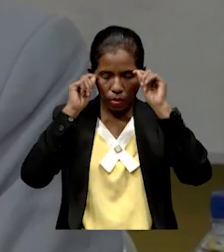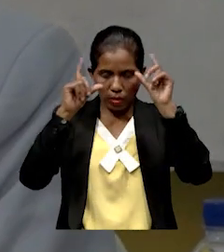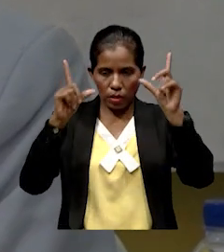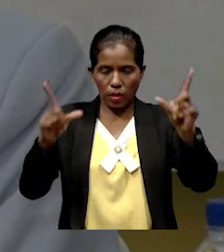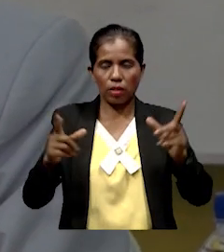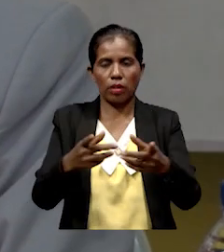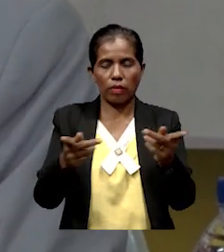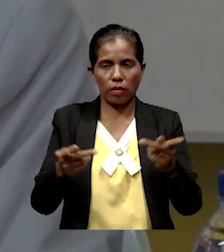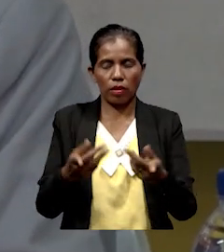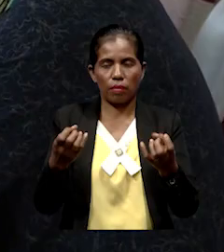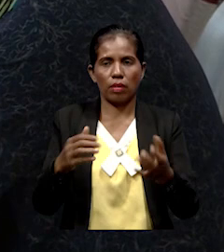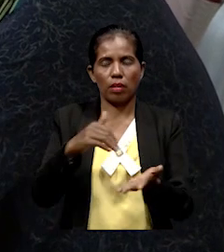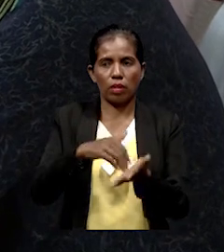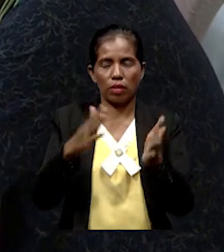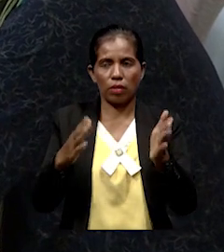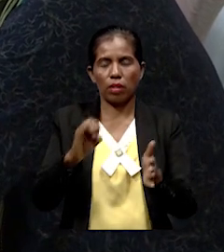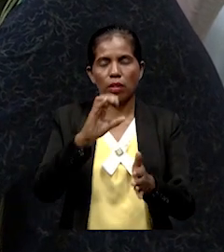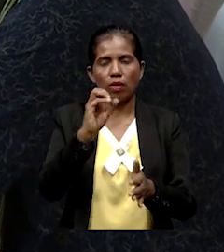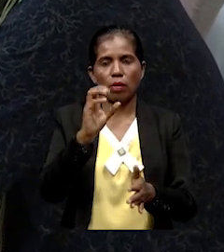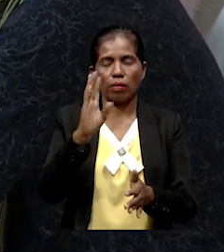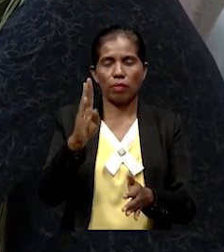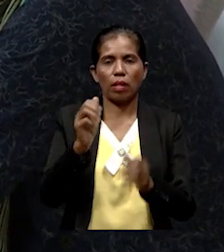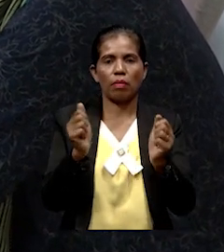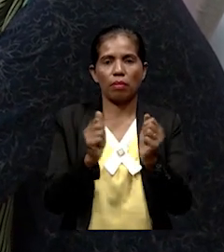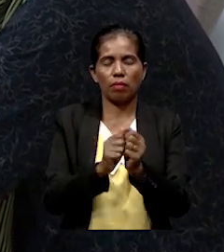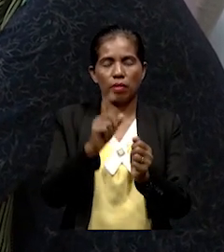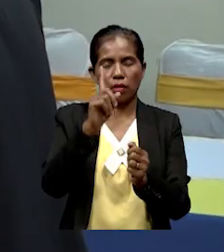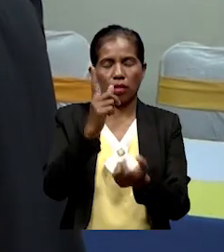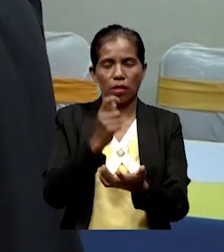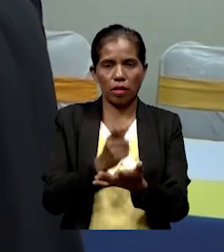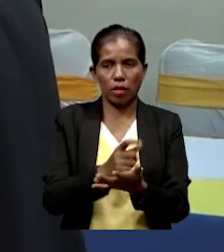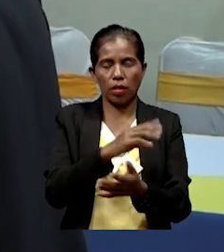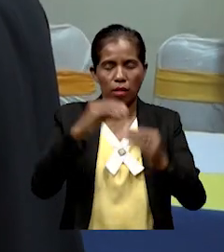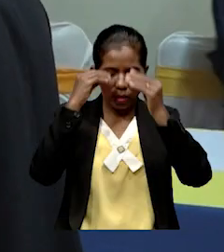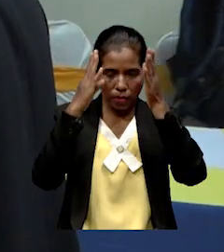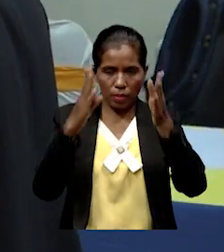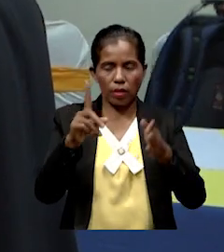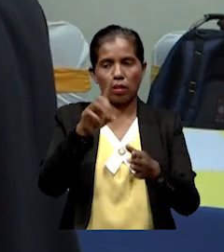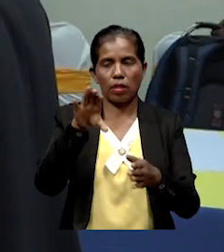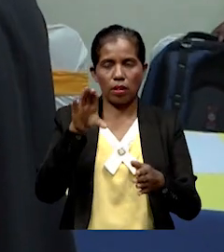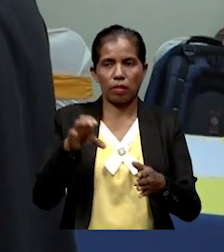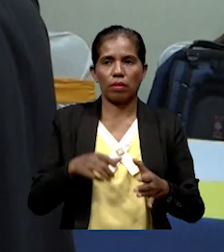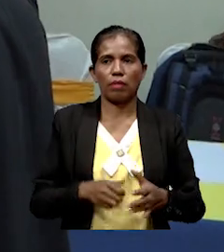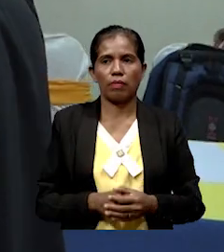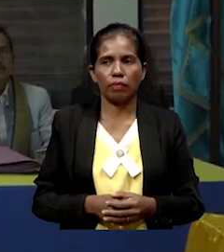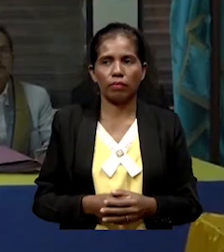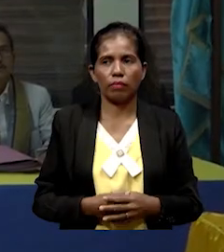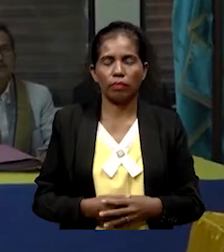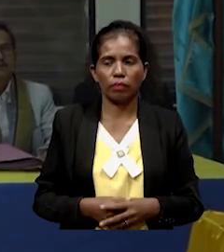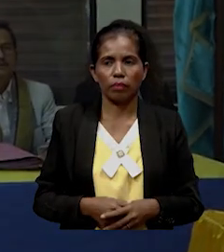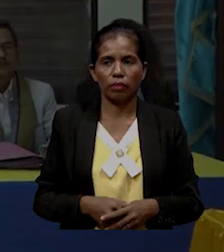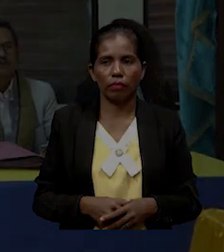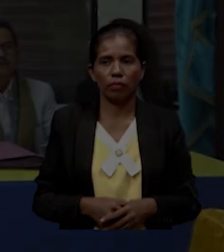rewind totales lantai priyatin aneh amutu kelilingi racing nordost ente atau tidak reaction almedo satu